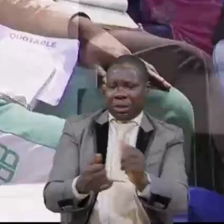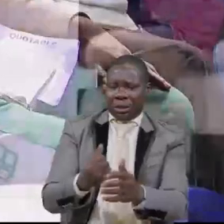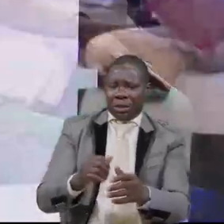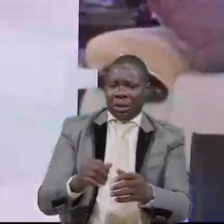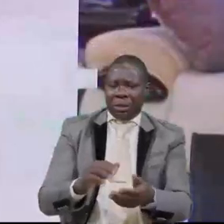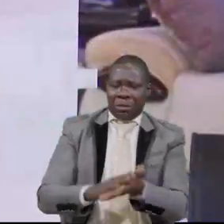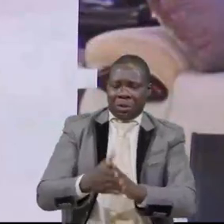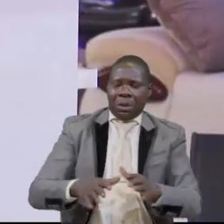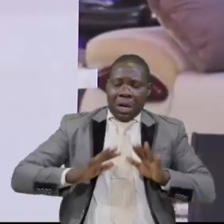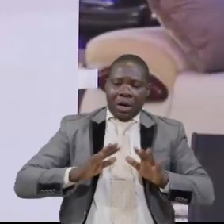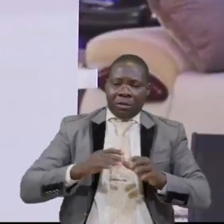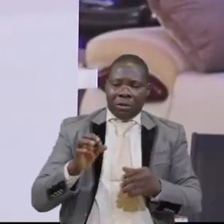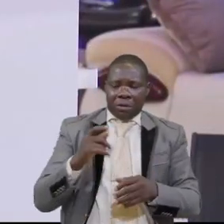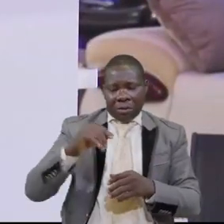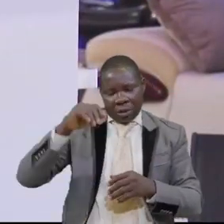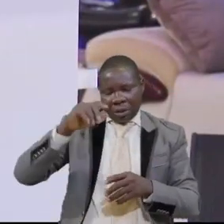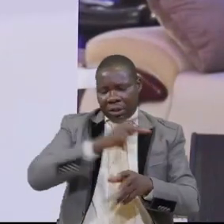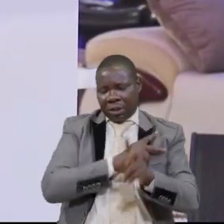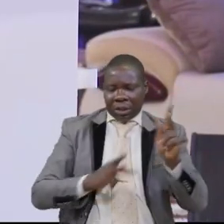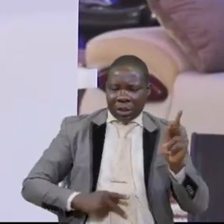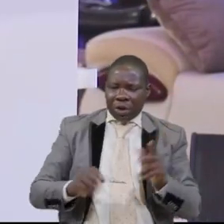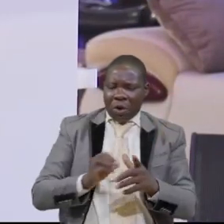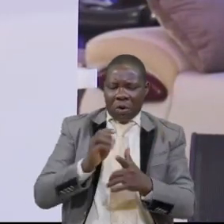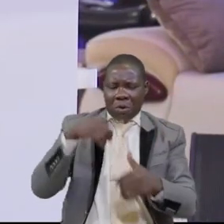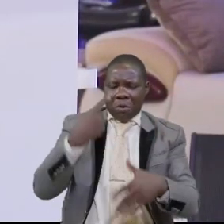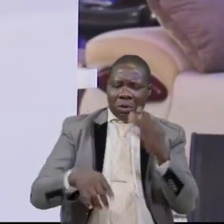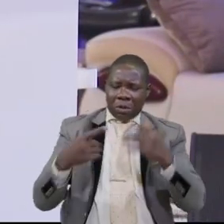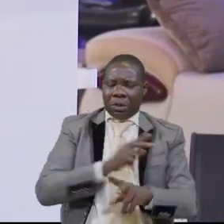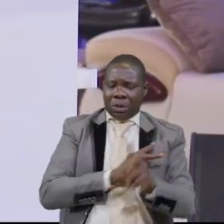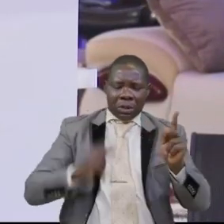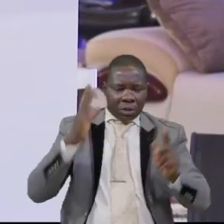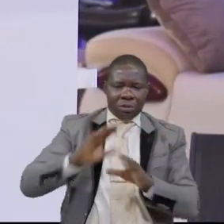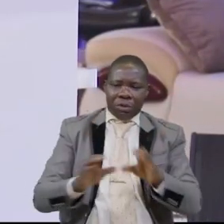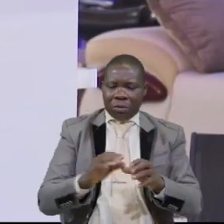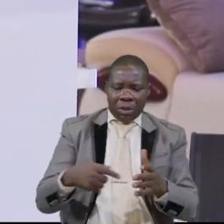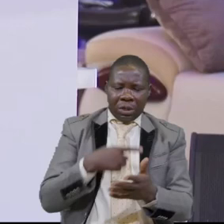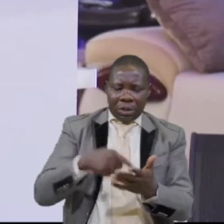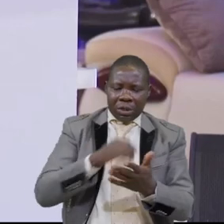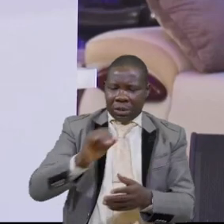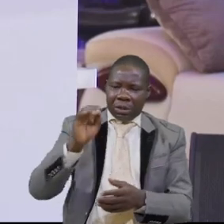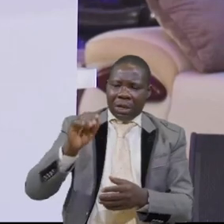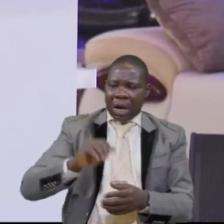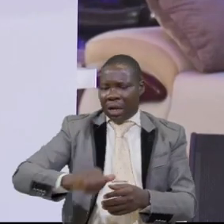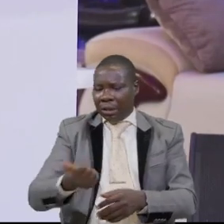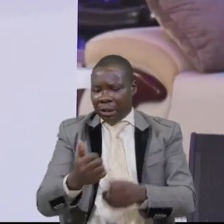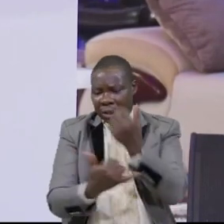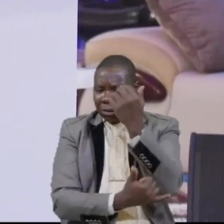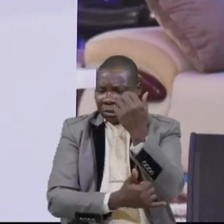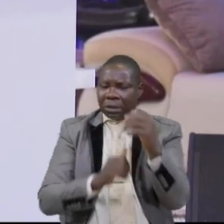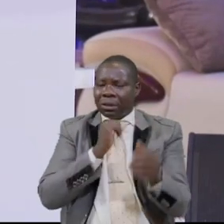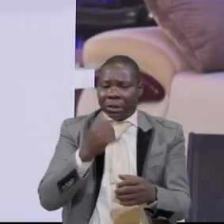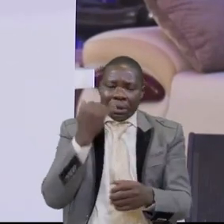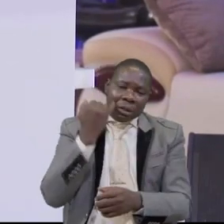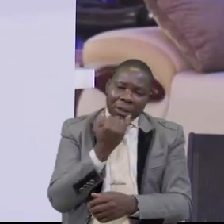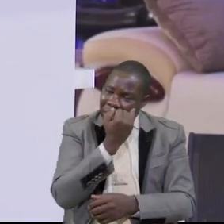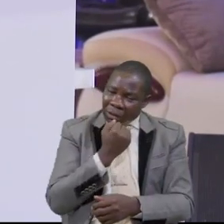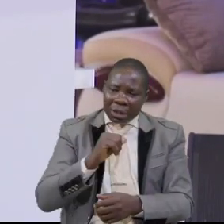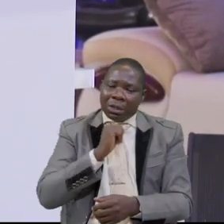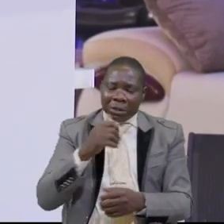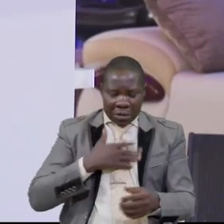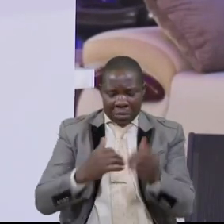du roi. Pour, ah, voilà, c'est Babylone. Ah, ça, ce n'est pas mon pays. Ça, ce